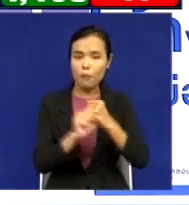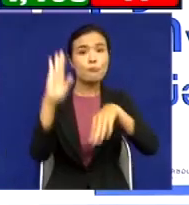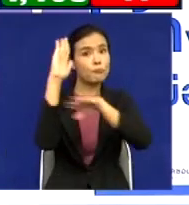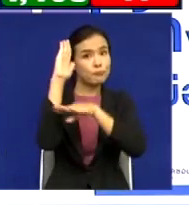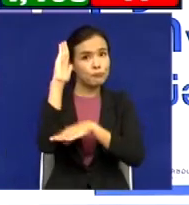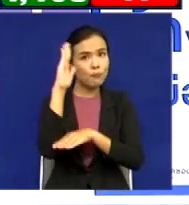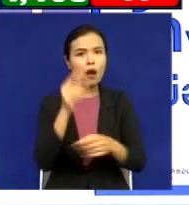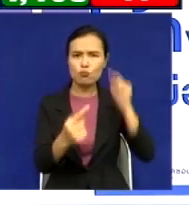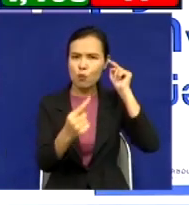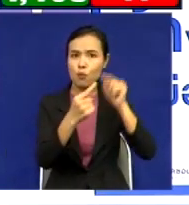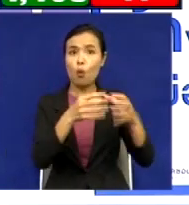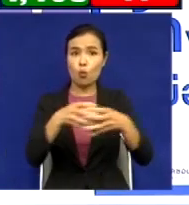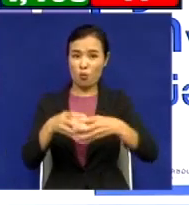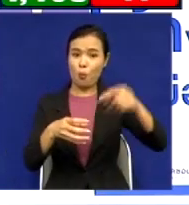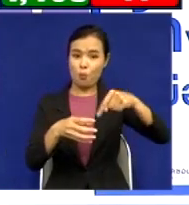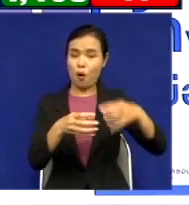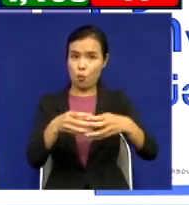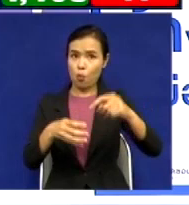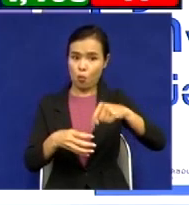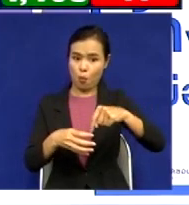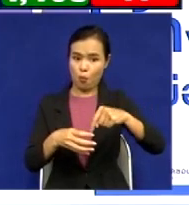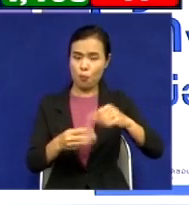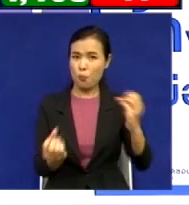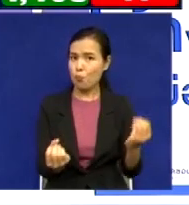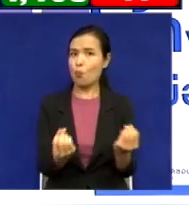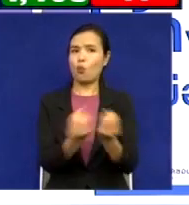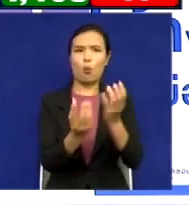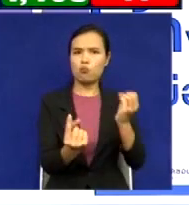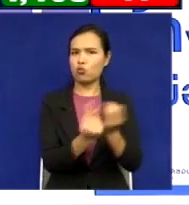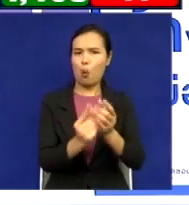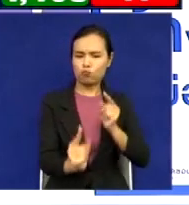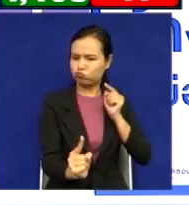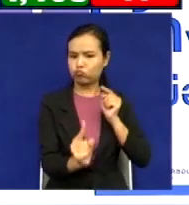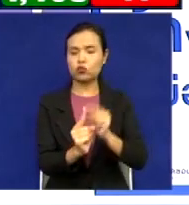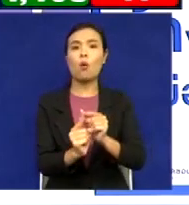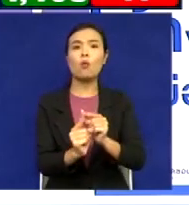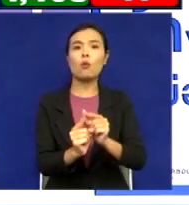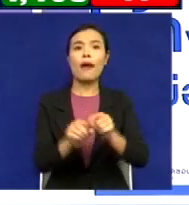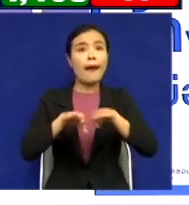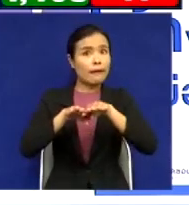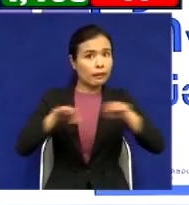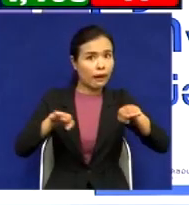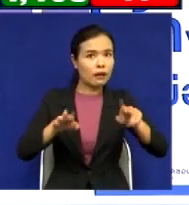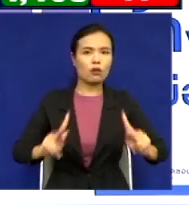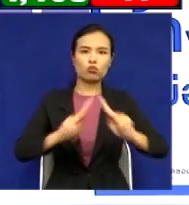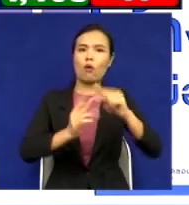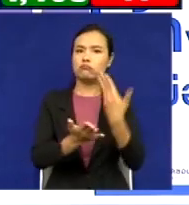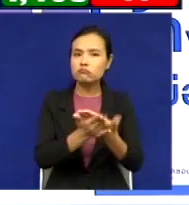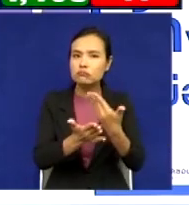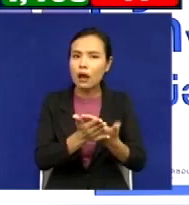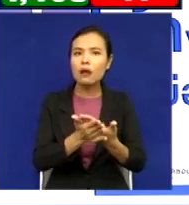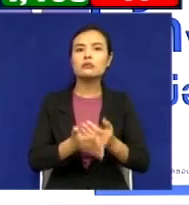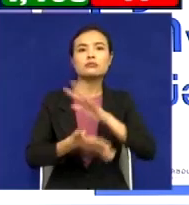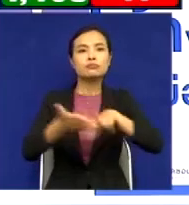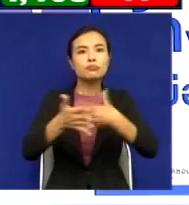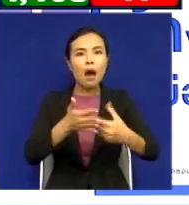นเหล่านี้ที่ได้รับผลกระทบโดยตรงนะครับแล้วก็เป็นไปตามหลักเกณฑ์ที่กระทรวงการคลังได้มีมาตรการมาให้ได้รับ